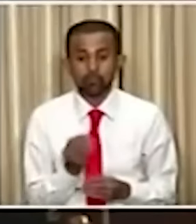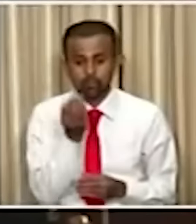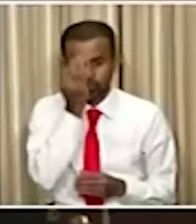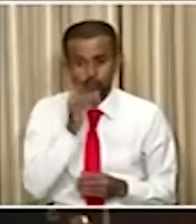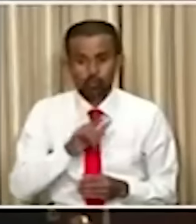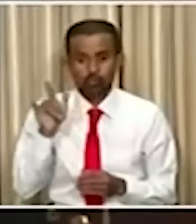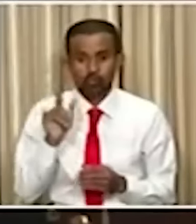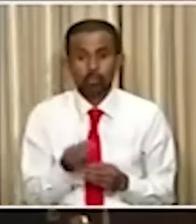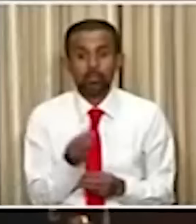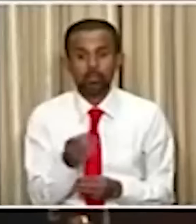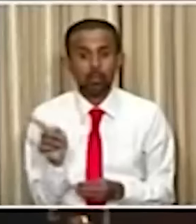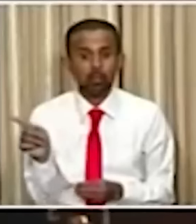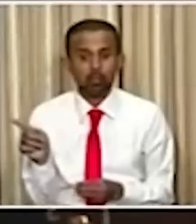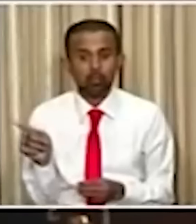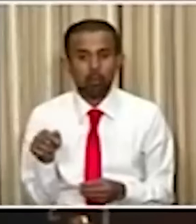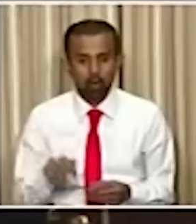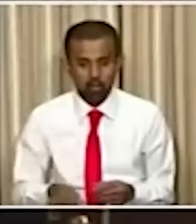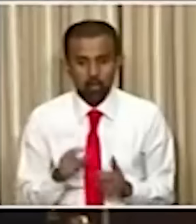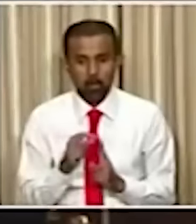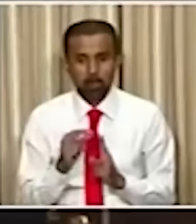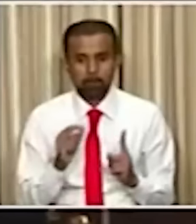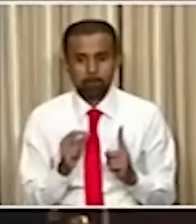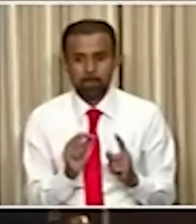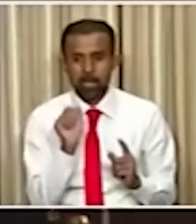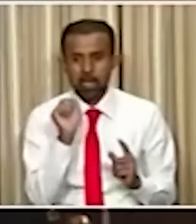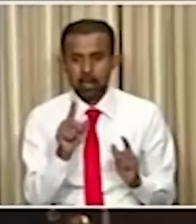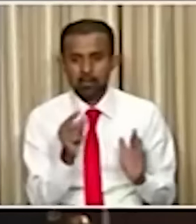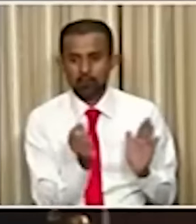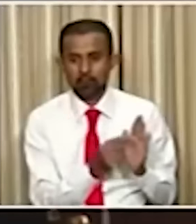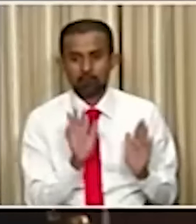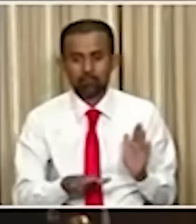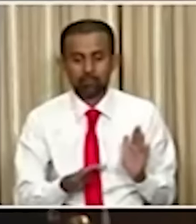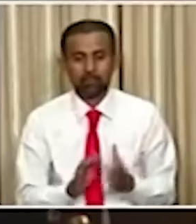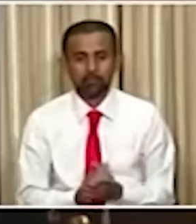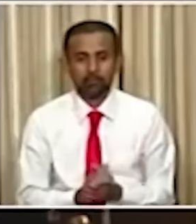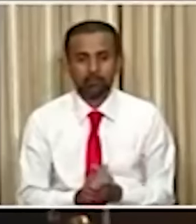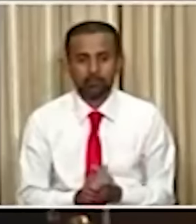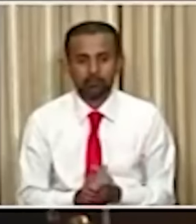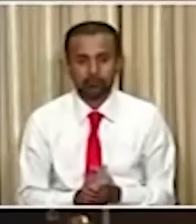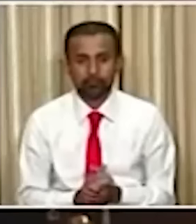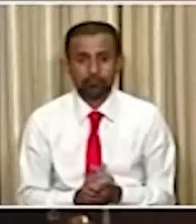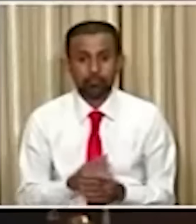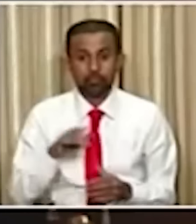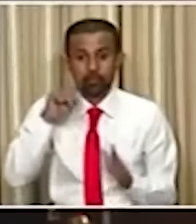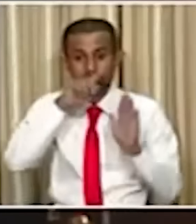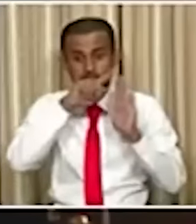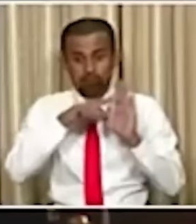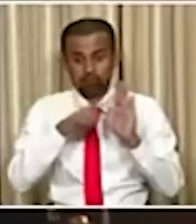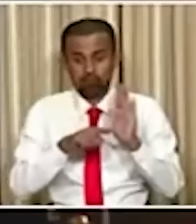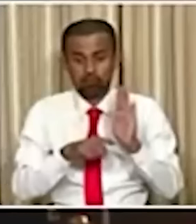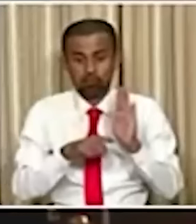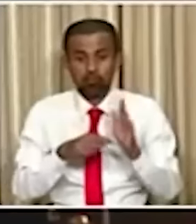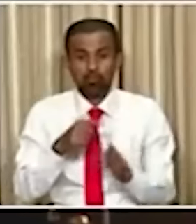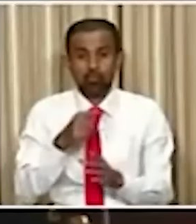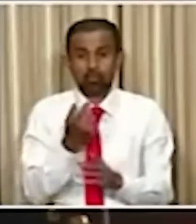දෙන්න කාටද? අදත් මන්ත්‍රීගේ චිත්තකට කියලා මම කියනවා ගරු සභාපතිතුමනි, ඉහළ ඉඳලා විමධ්‍යගත